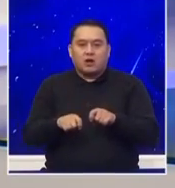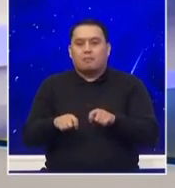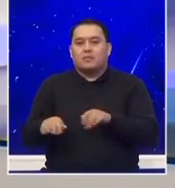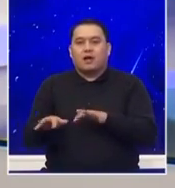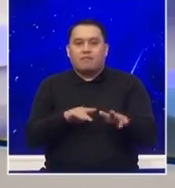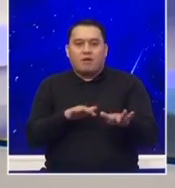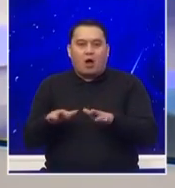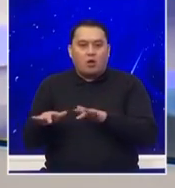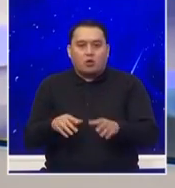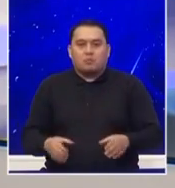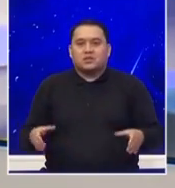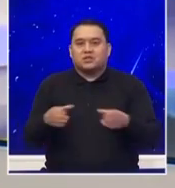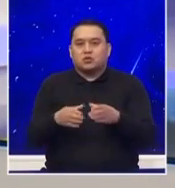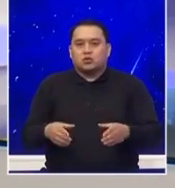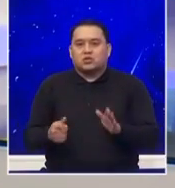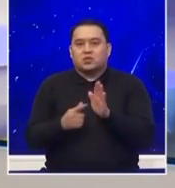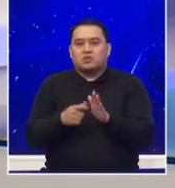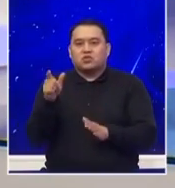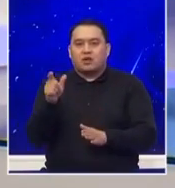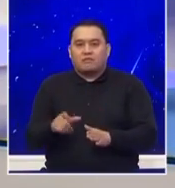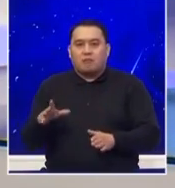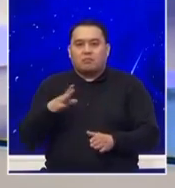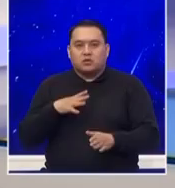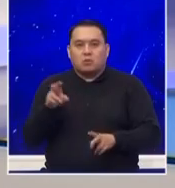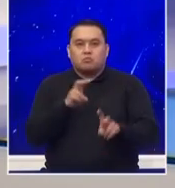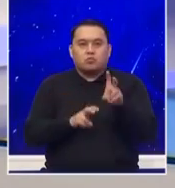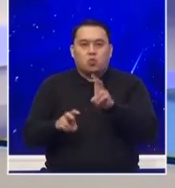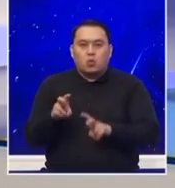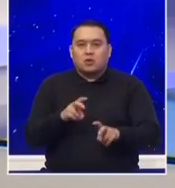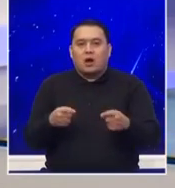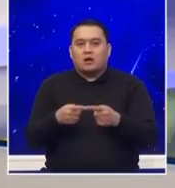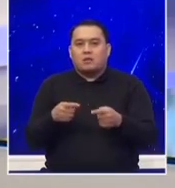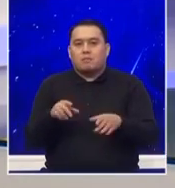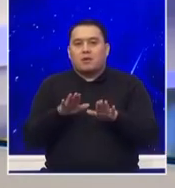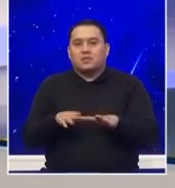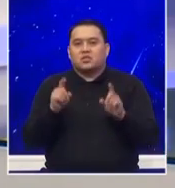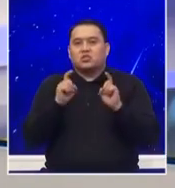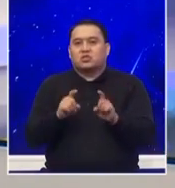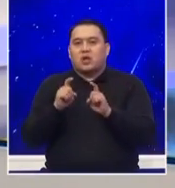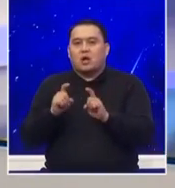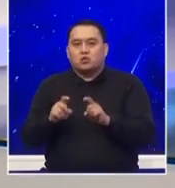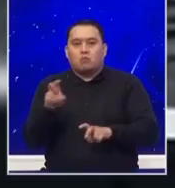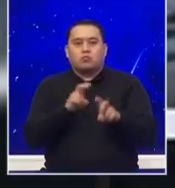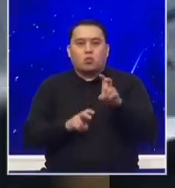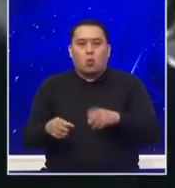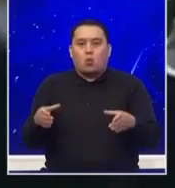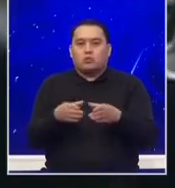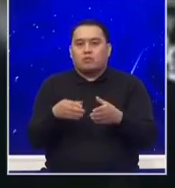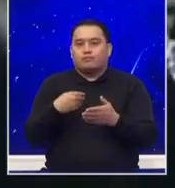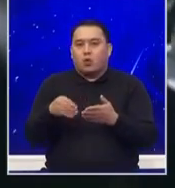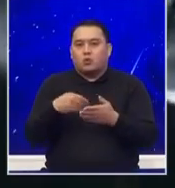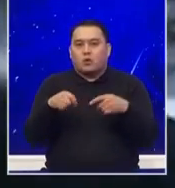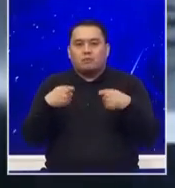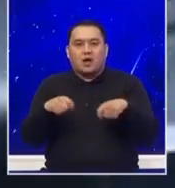следственных действий преступная группа из 7 человек осуществлялся поиск и аренда помещений для мест регистрации, поиск